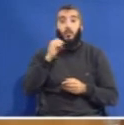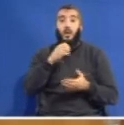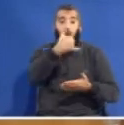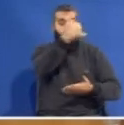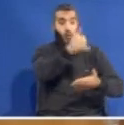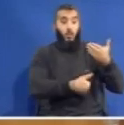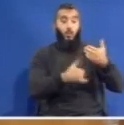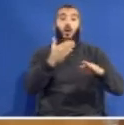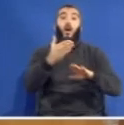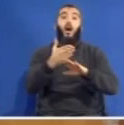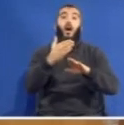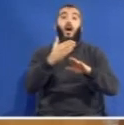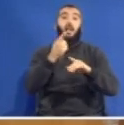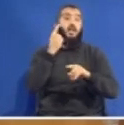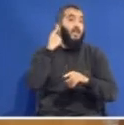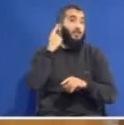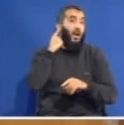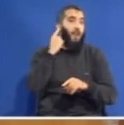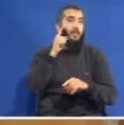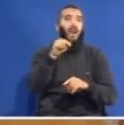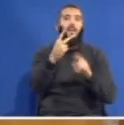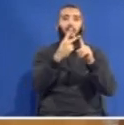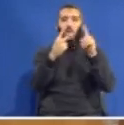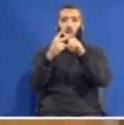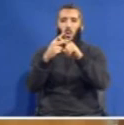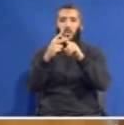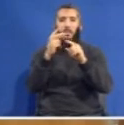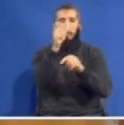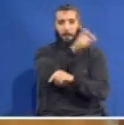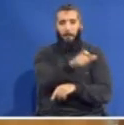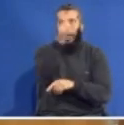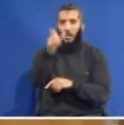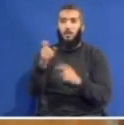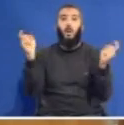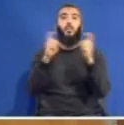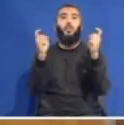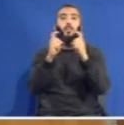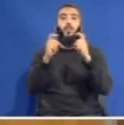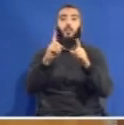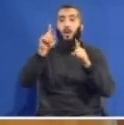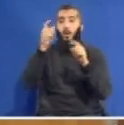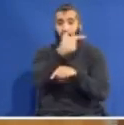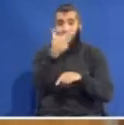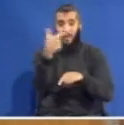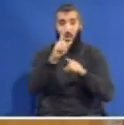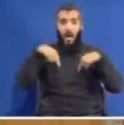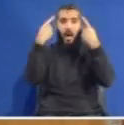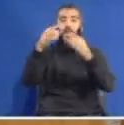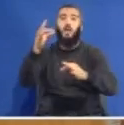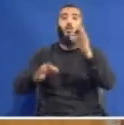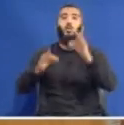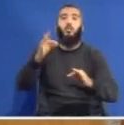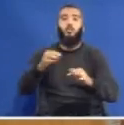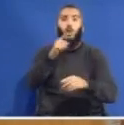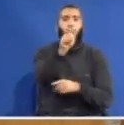سماع الأطراف الآخرين. فلذلك ما نقدروش احنا نظلم جهة ونعطيه الحق